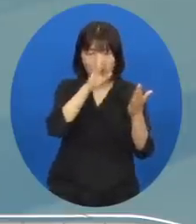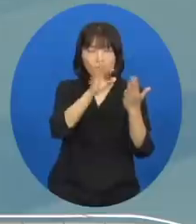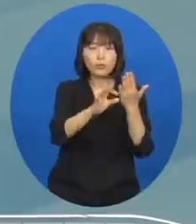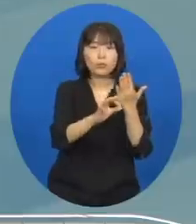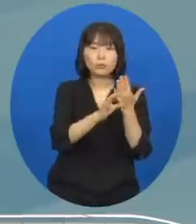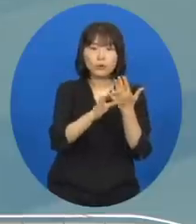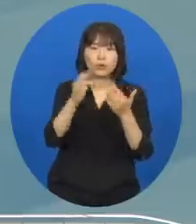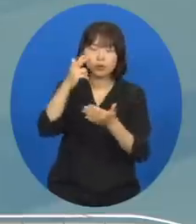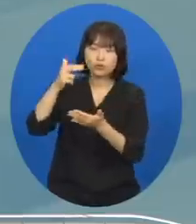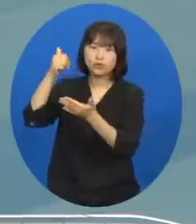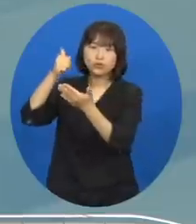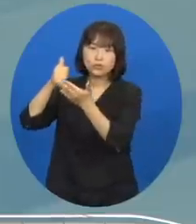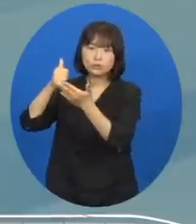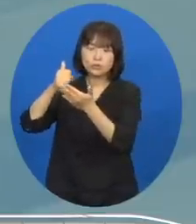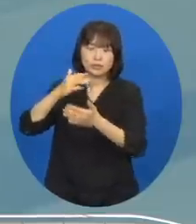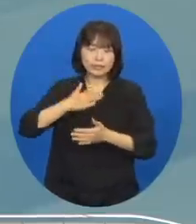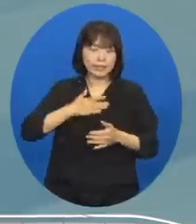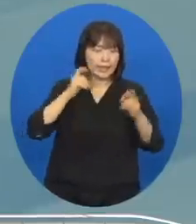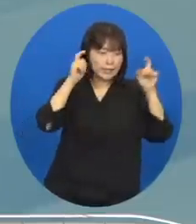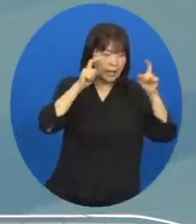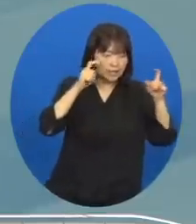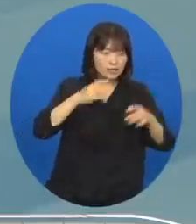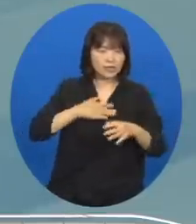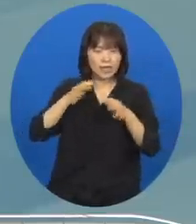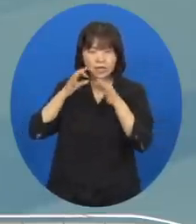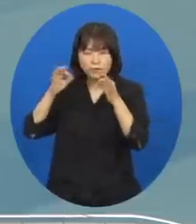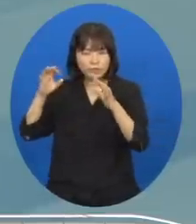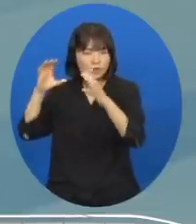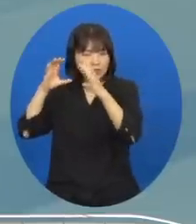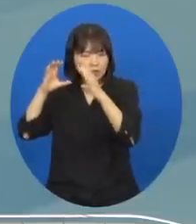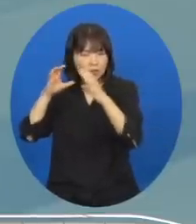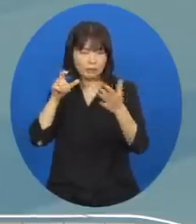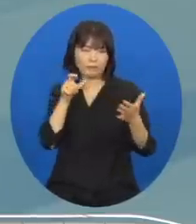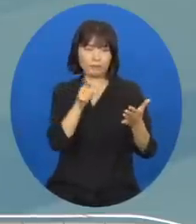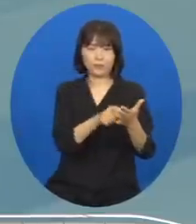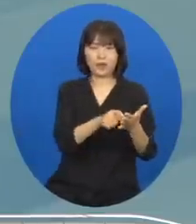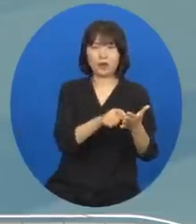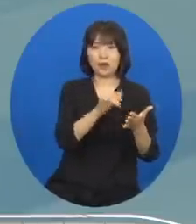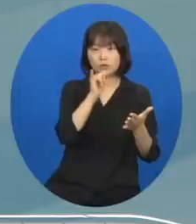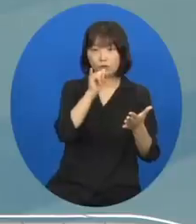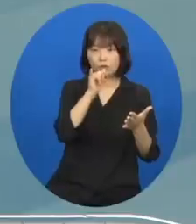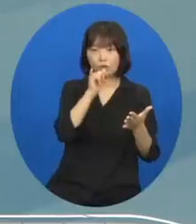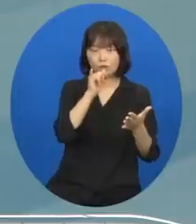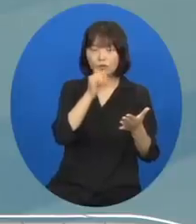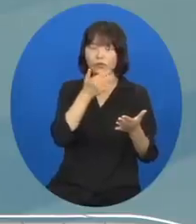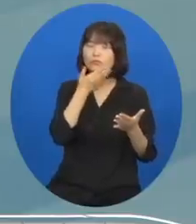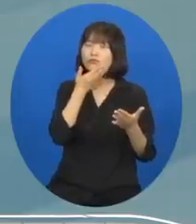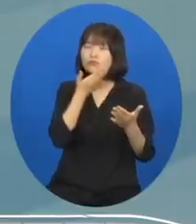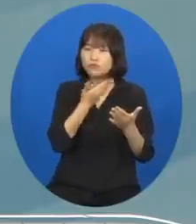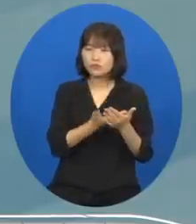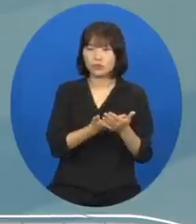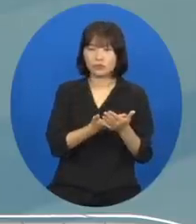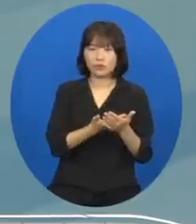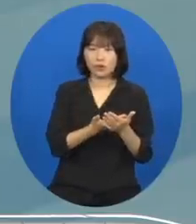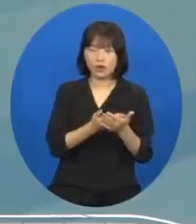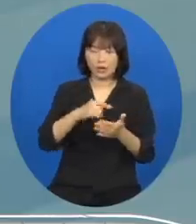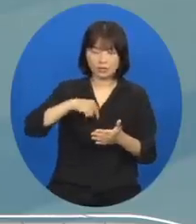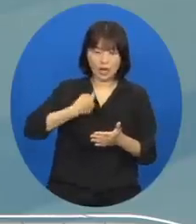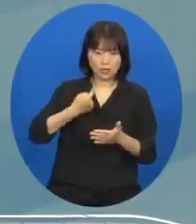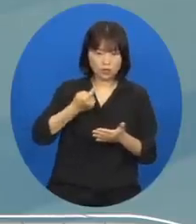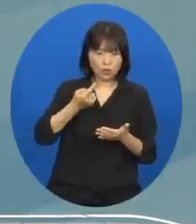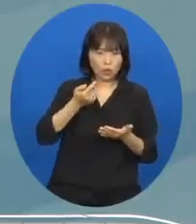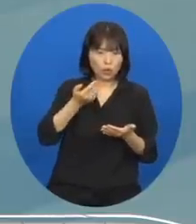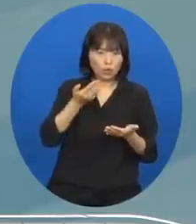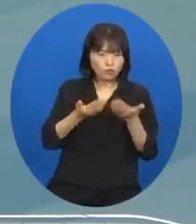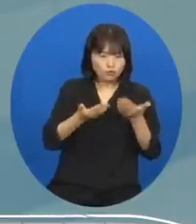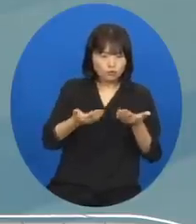분명히 주님은 내 양은 내 음성을 듣는다고 하셨잖아요. 중요한 것은 자신도 분별해야 되고